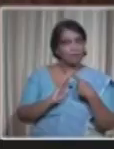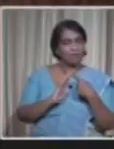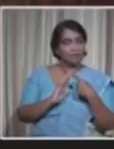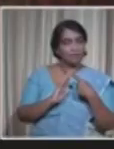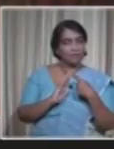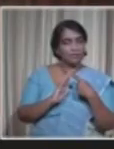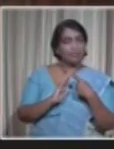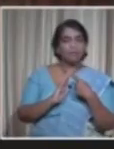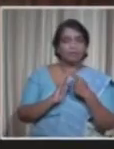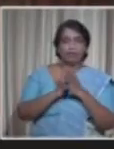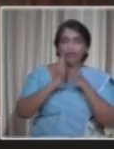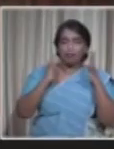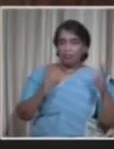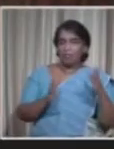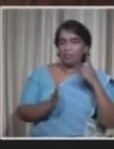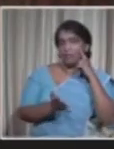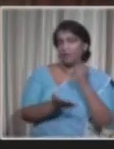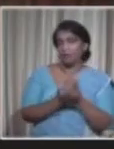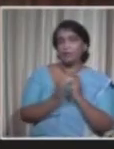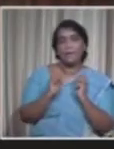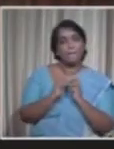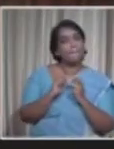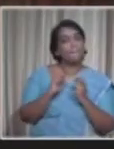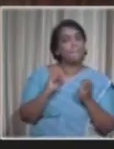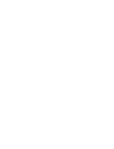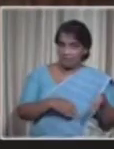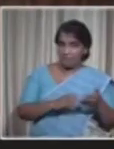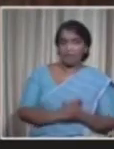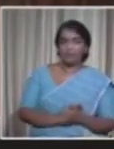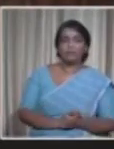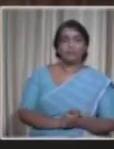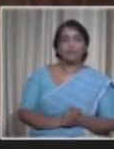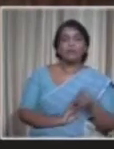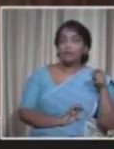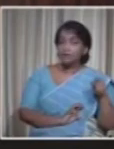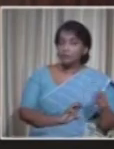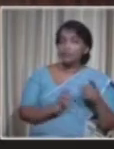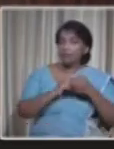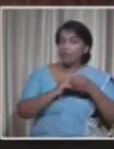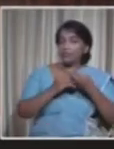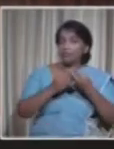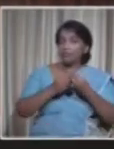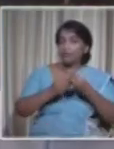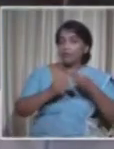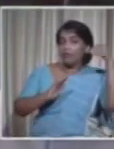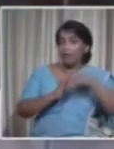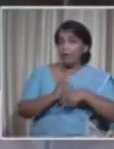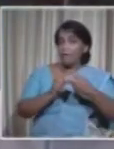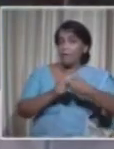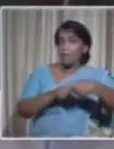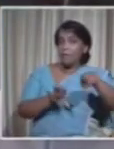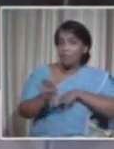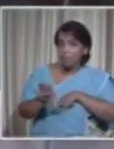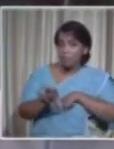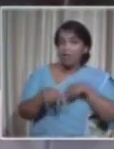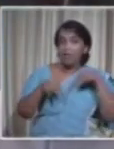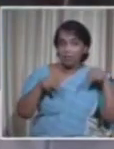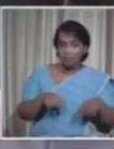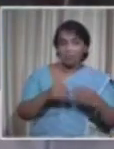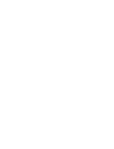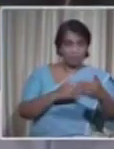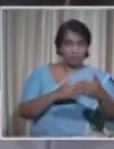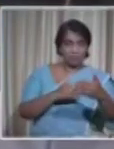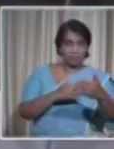රට ඉතාම බරපතල අර්බුදකාරී තත්වයක මේ වෙනකොට තියෙන්නේ. ඒ තත්වයට ඇද දැමීමේ ප්‍රධාන වග උත්තරකාරයා මේ වෙලාවේ මේ